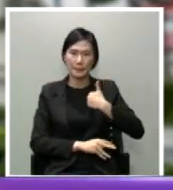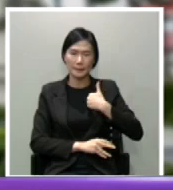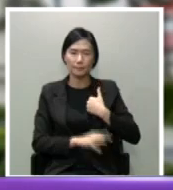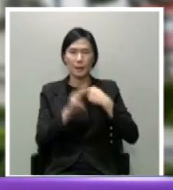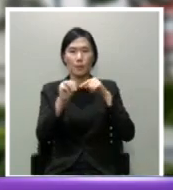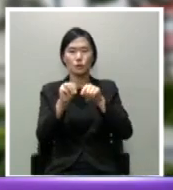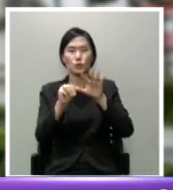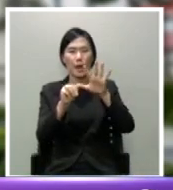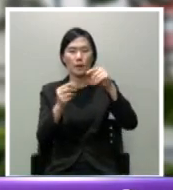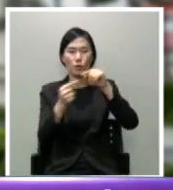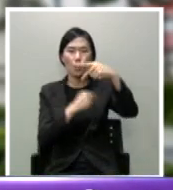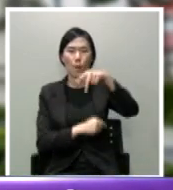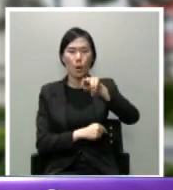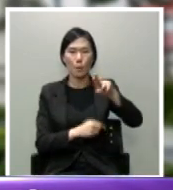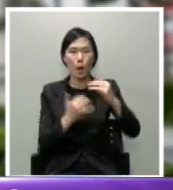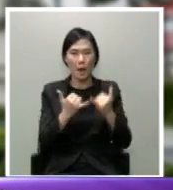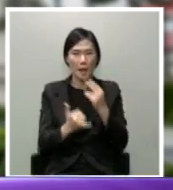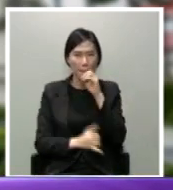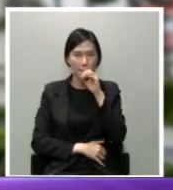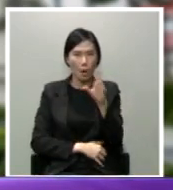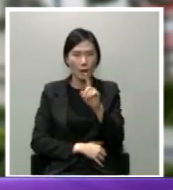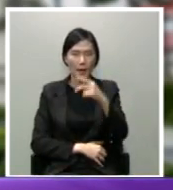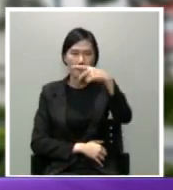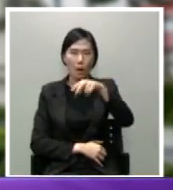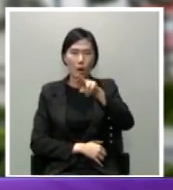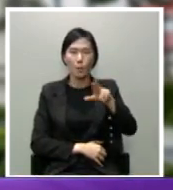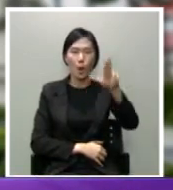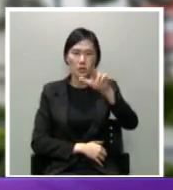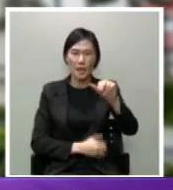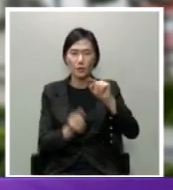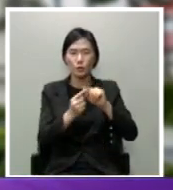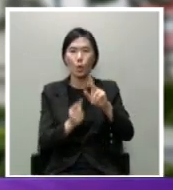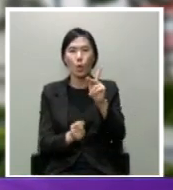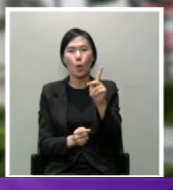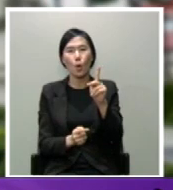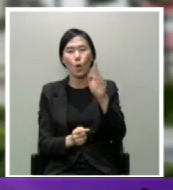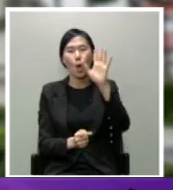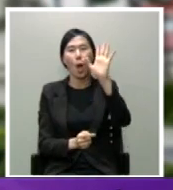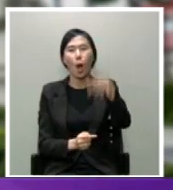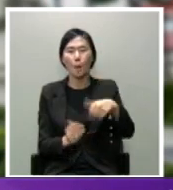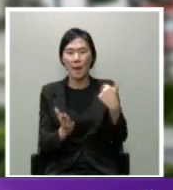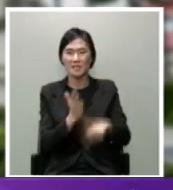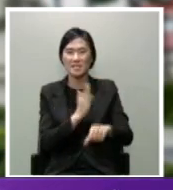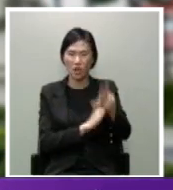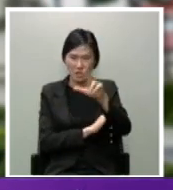าตรา5ของพระราชบัญญัติฉบับนี้บอกว่าให้พ.ร.บ.นี้ใช้กับเรื่องศุลกากรด้วย